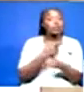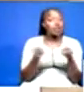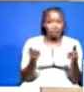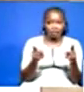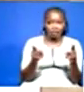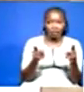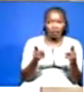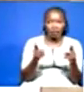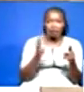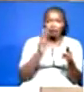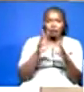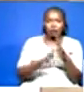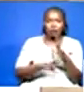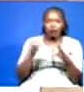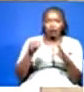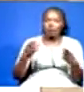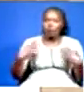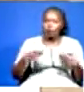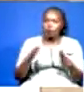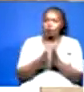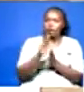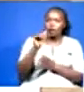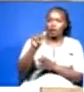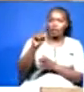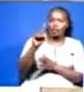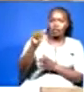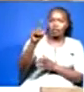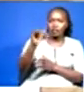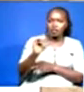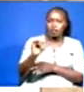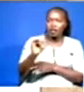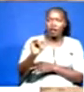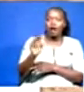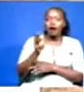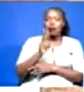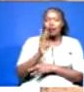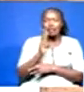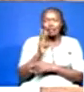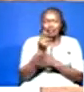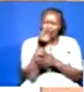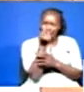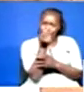hayo yanapatikana kwa wakazi wa kijiji cha Adadhi kwa sababu maji ni ya thamani na adimu.